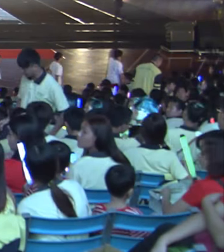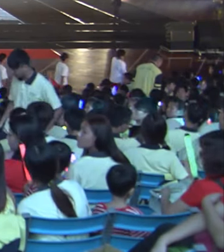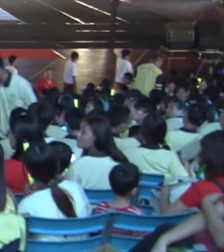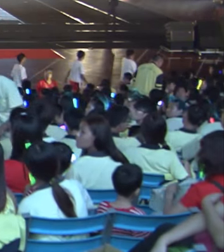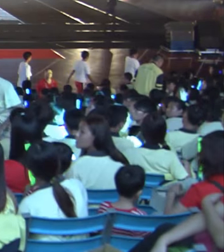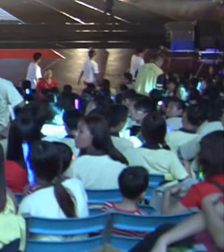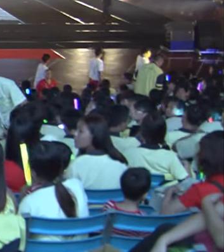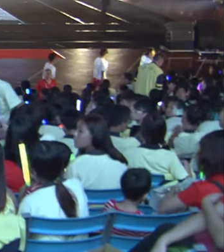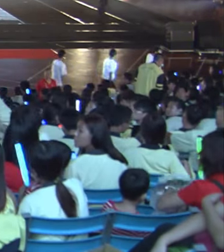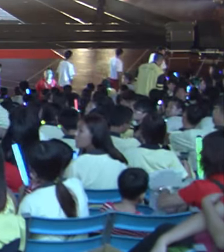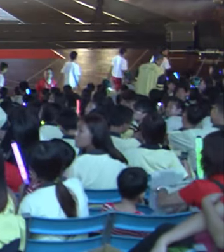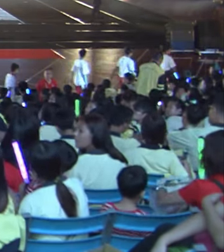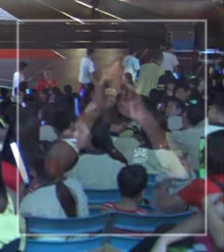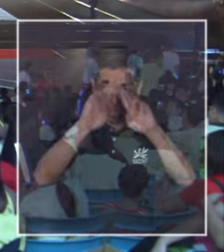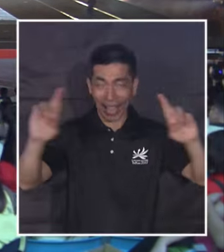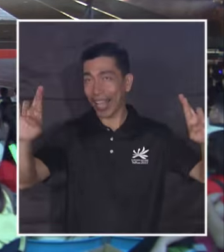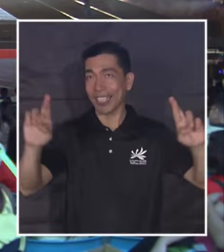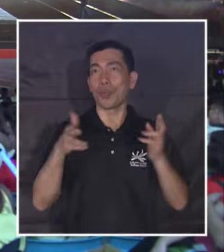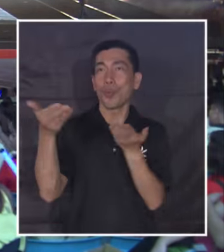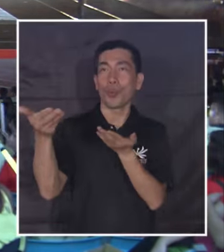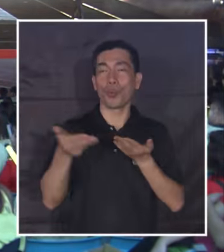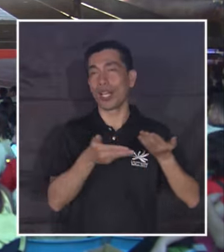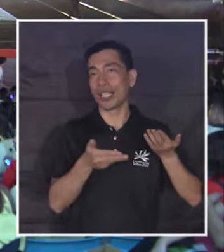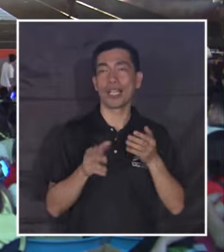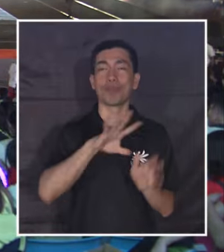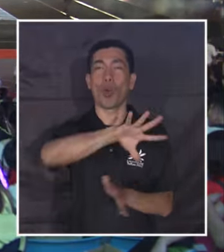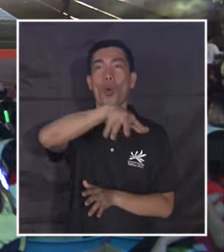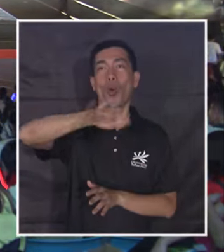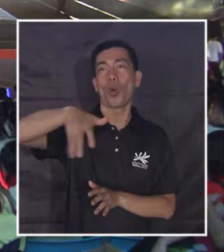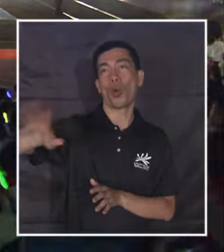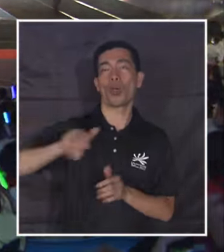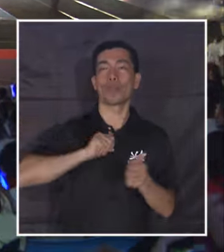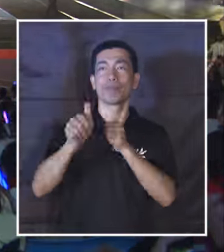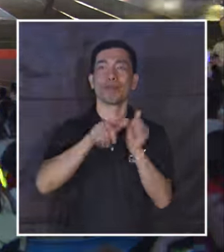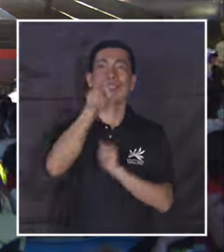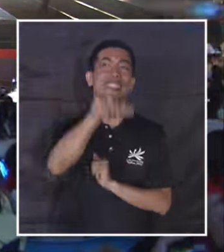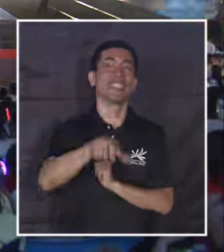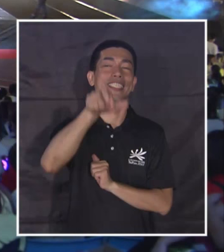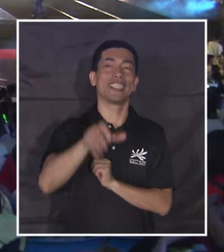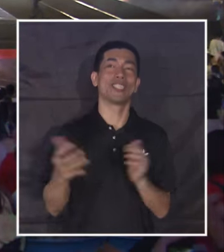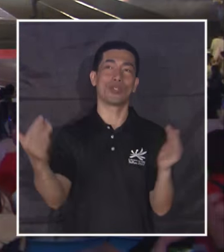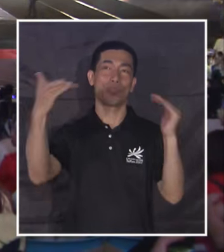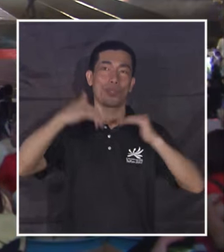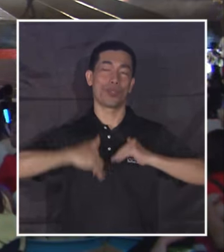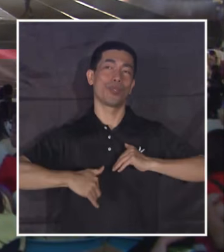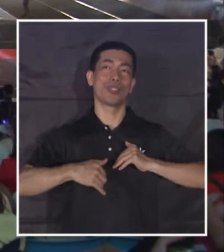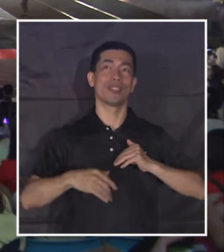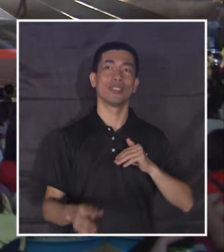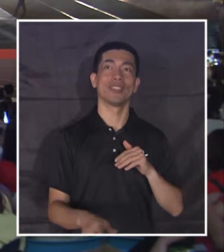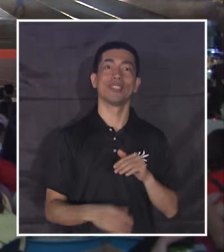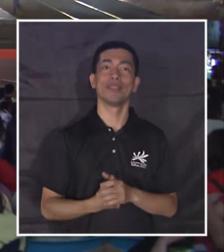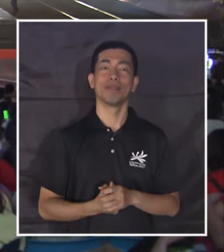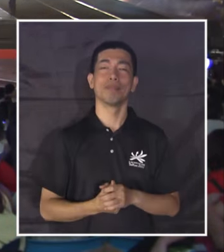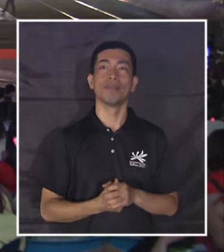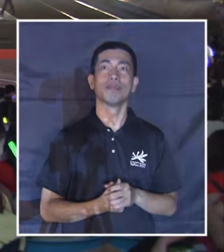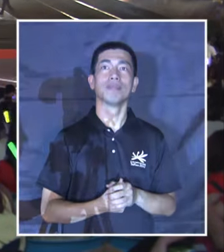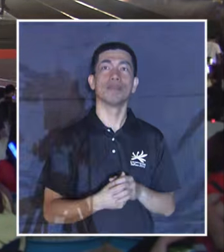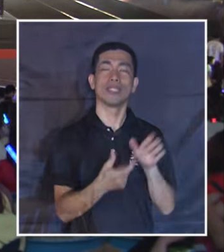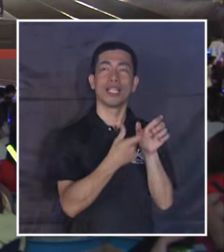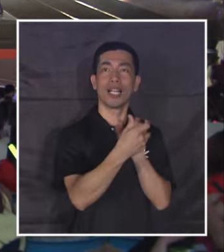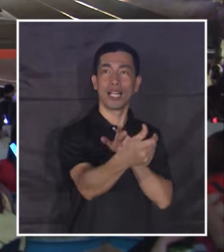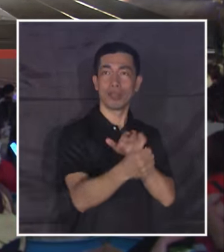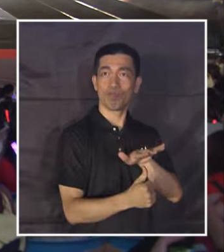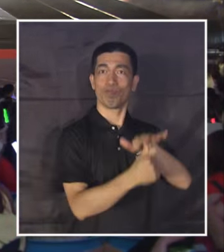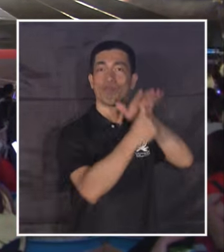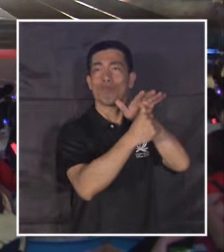除了邀请到各国的运动员之外，各国的代表也到了现场，真的是非常难得而且非常